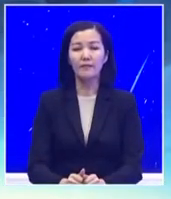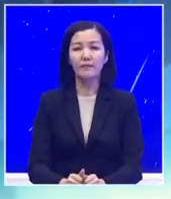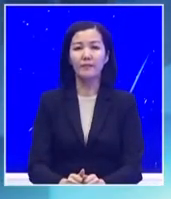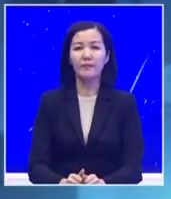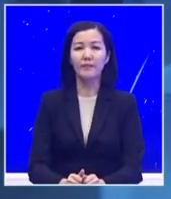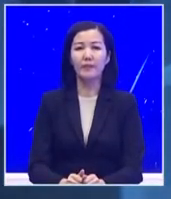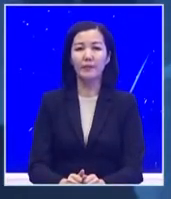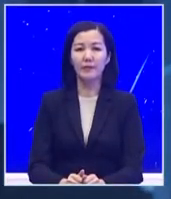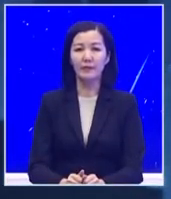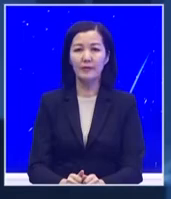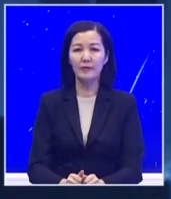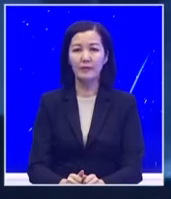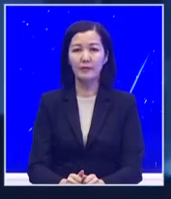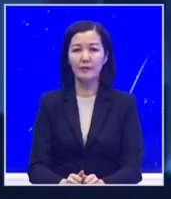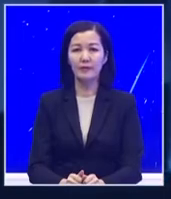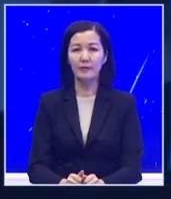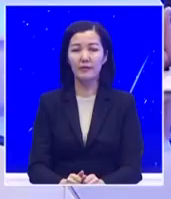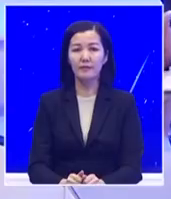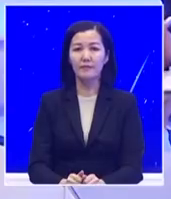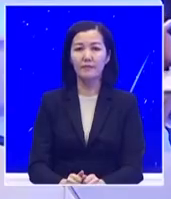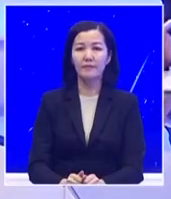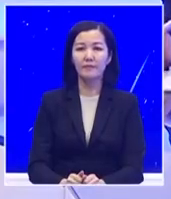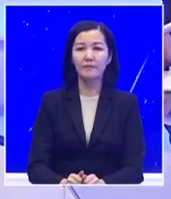Жетісу арнасы, Талдықорған.